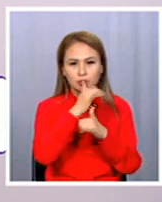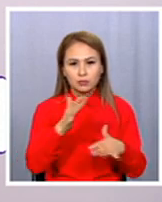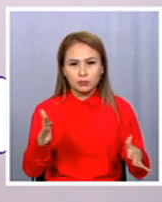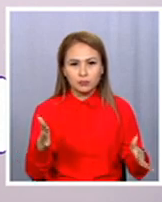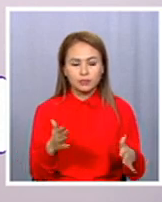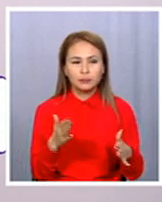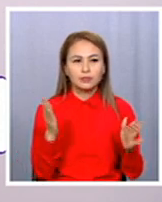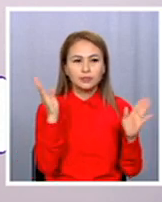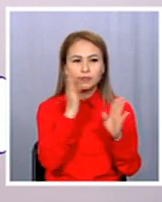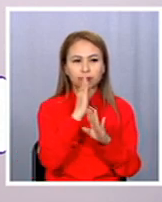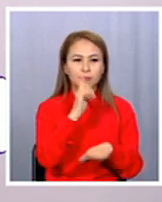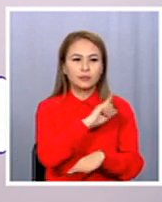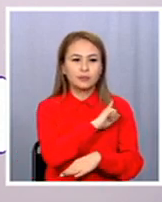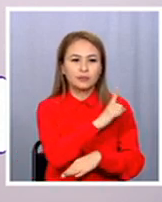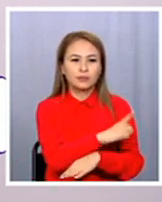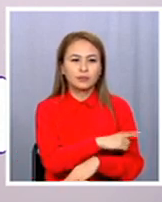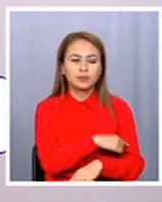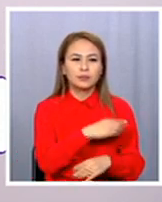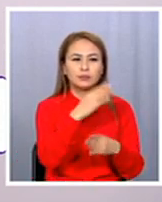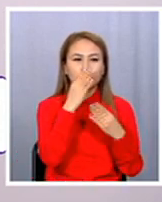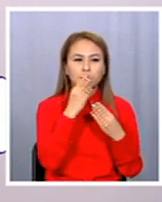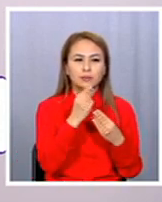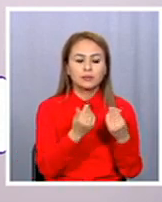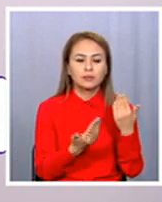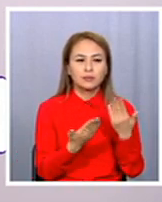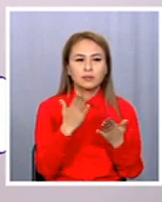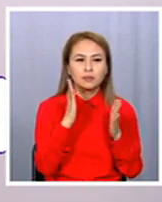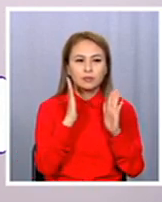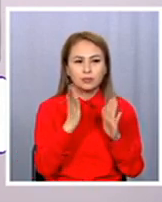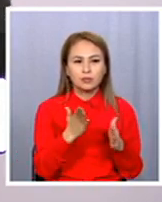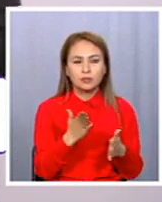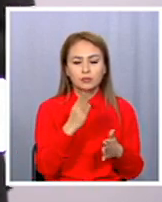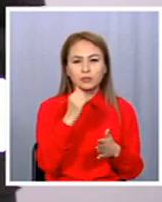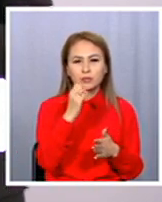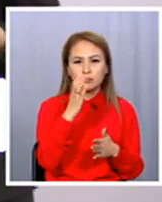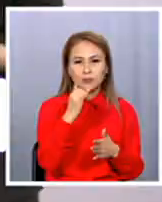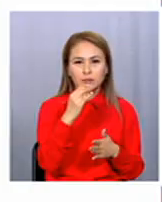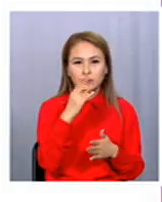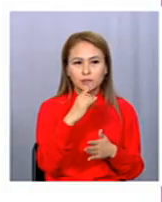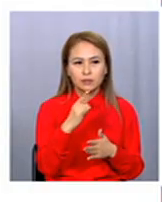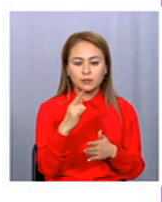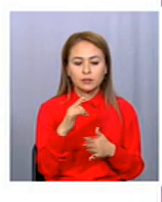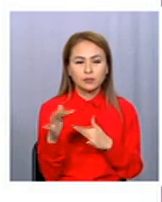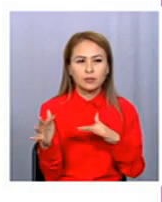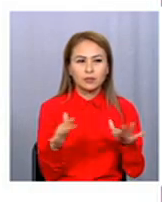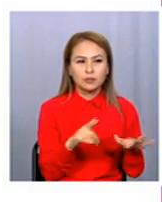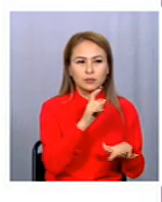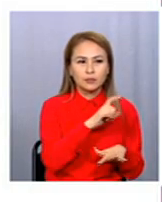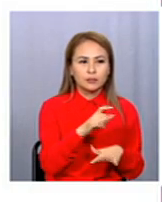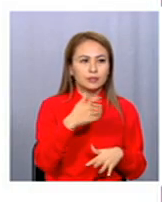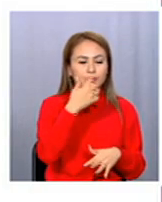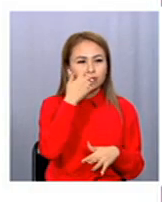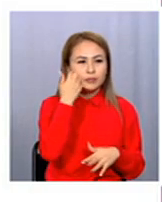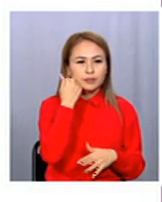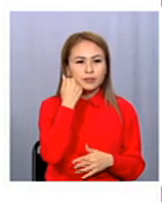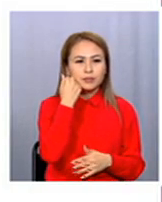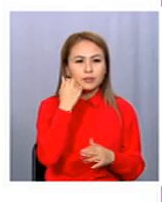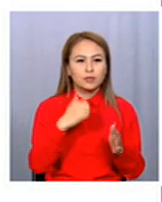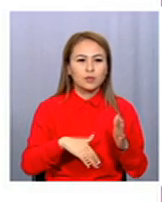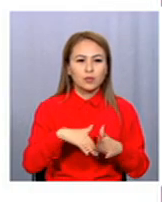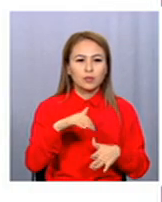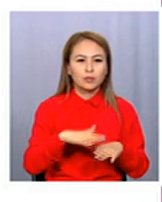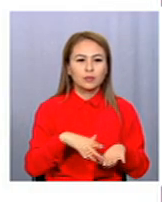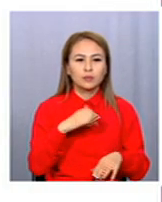ол табиғи күштердің әсерінен пайда болатын болса, жасанды жүйеде адамның іс-әрекеттері арқылы, яғни адамның қолымен